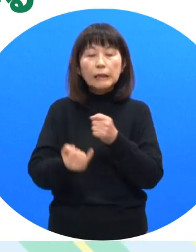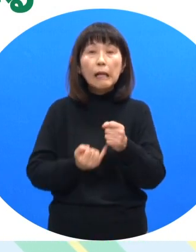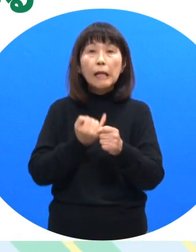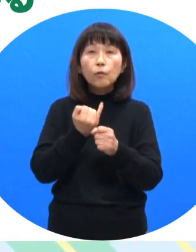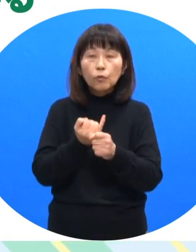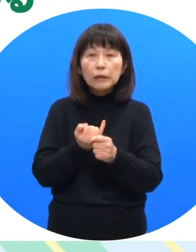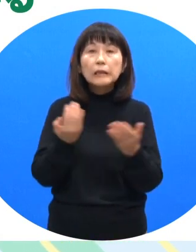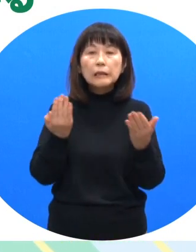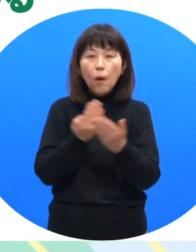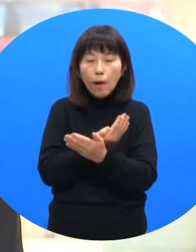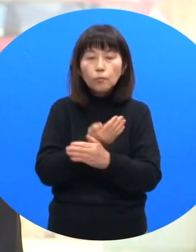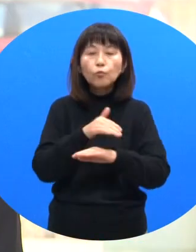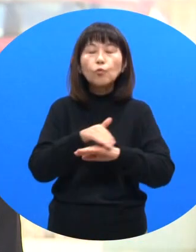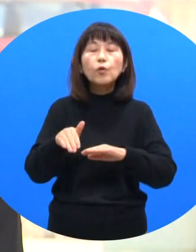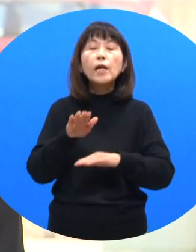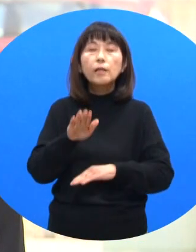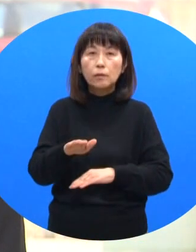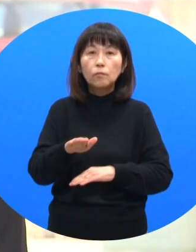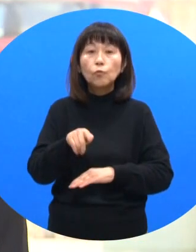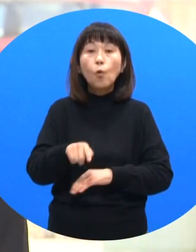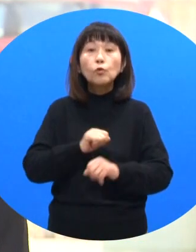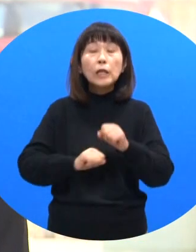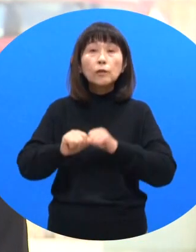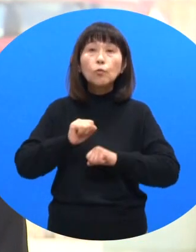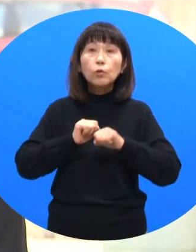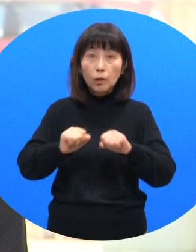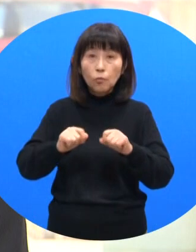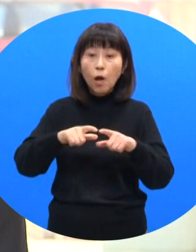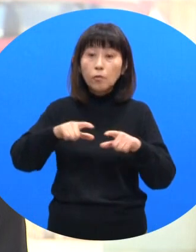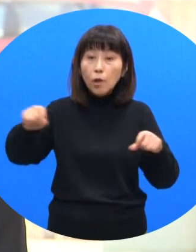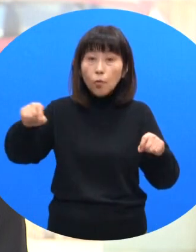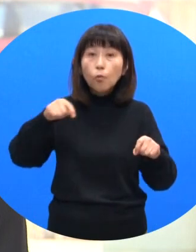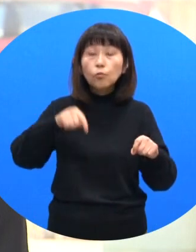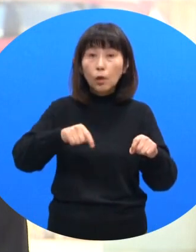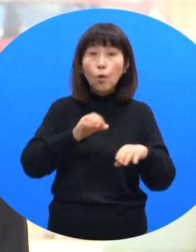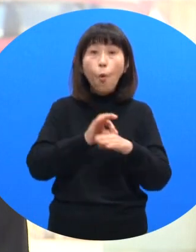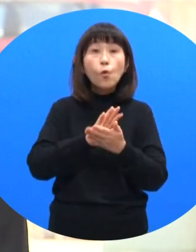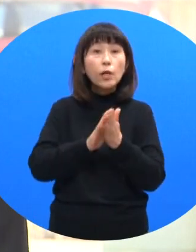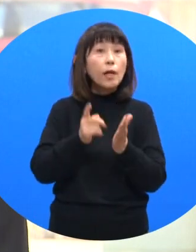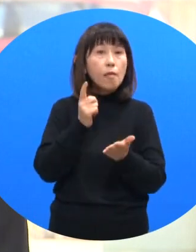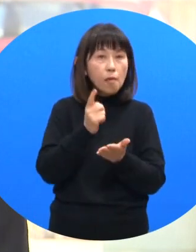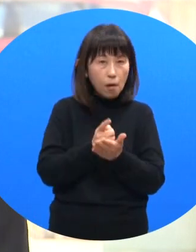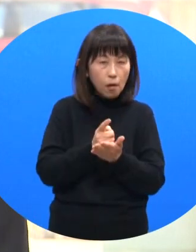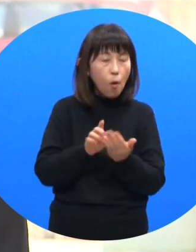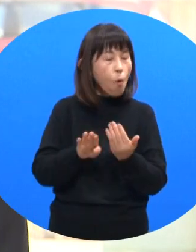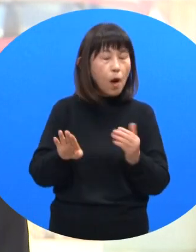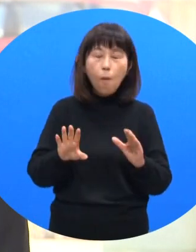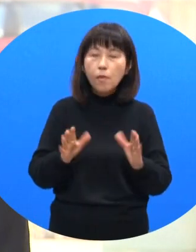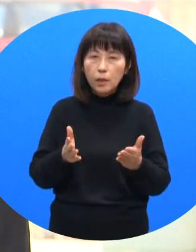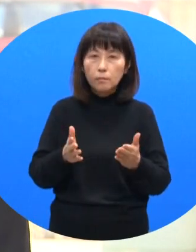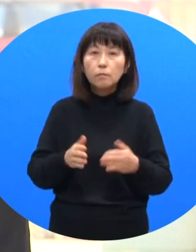。このような取り組みを行っている県は全国で大分県だけなんです。